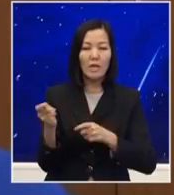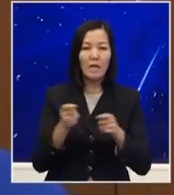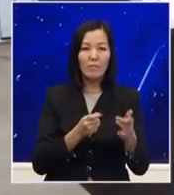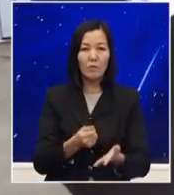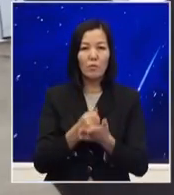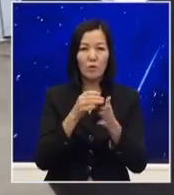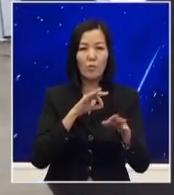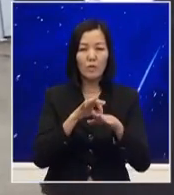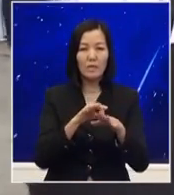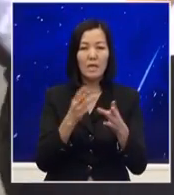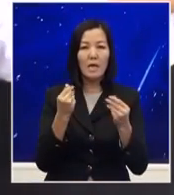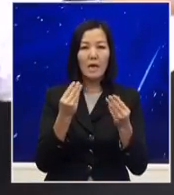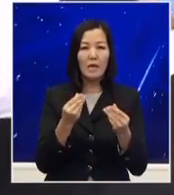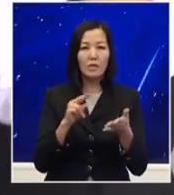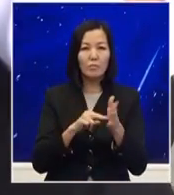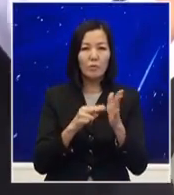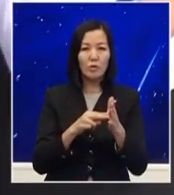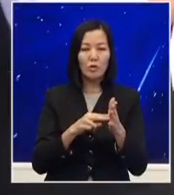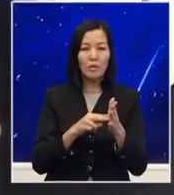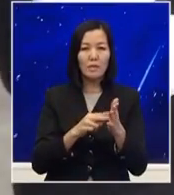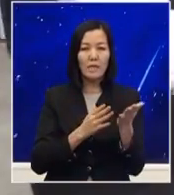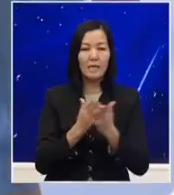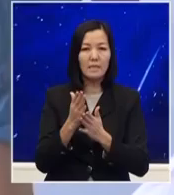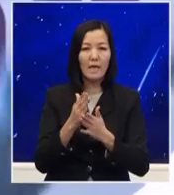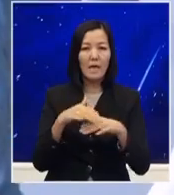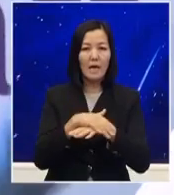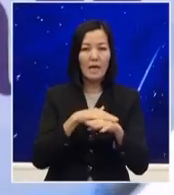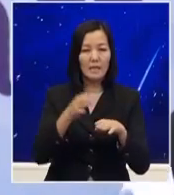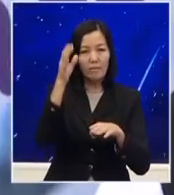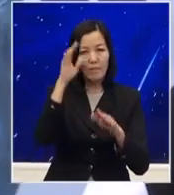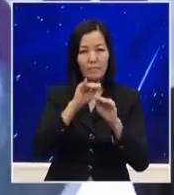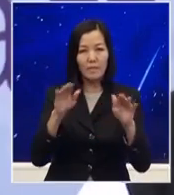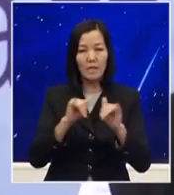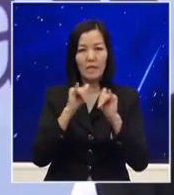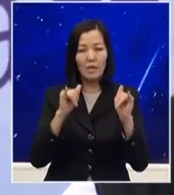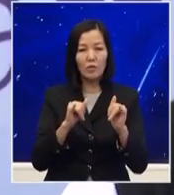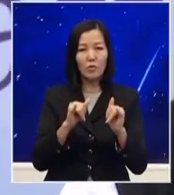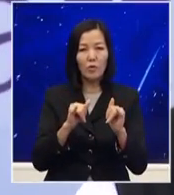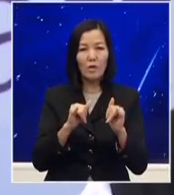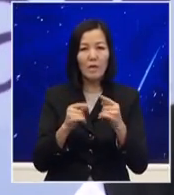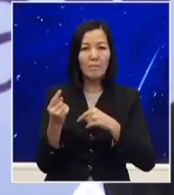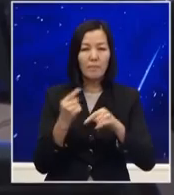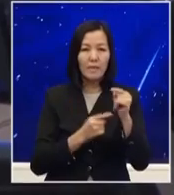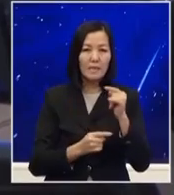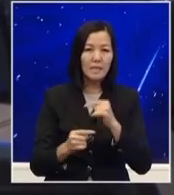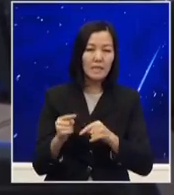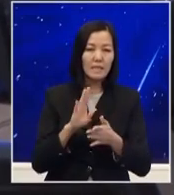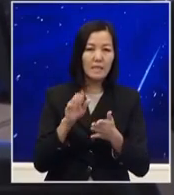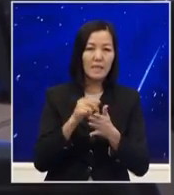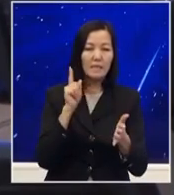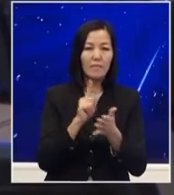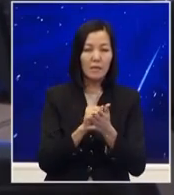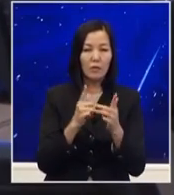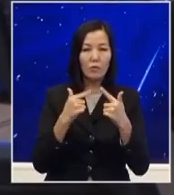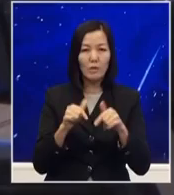әкімдіктер қолдауымен өткізіледі. Қаржы және бюджеттік жоспарлау саласында халықтың білім деңгейін арттыру бизнес тәлімгерлердің негізгі